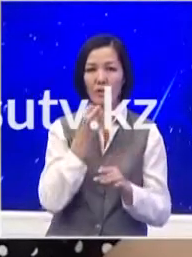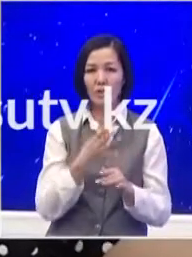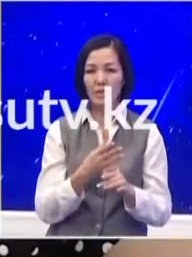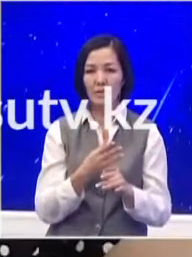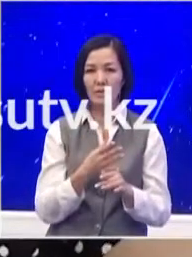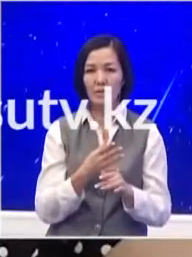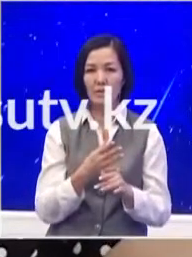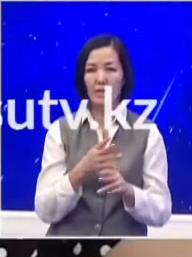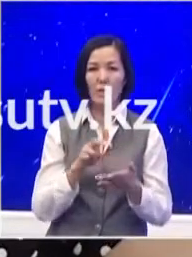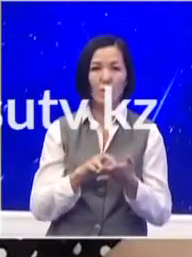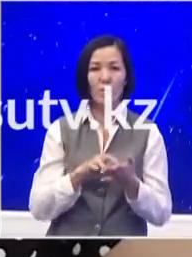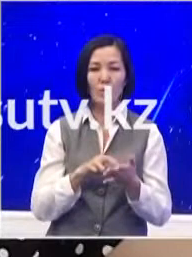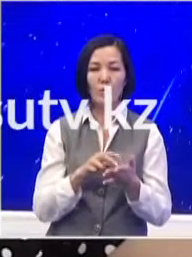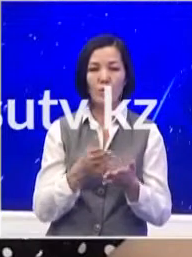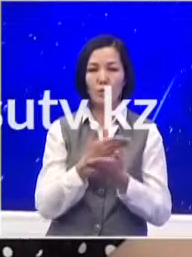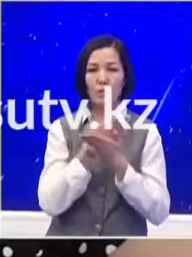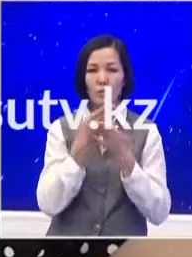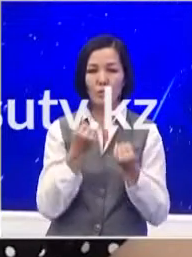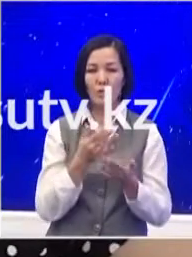ешқандай қорқыныш жоқ.